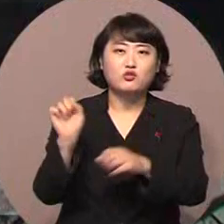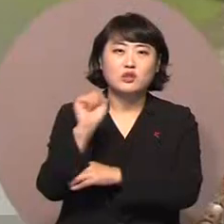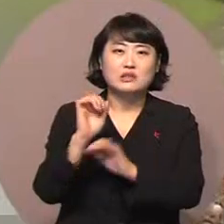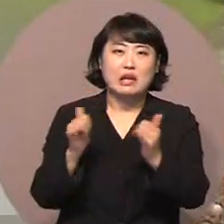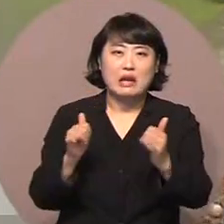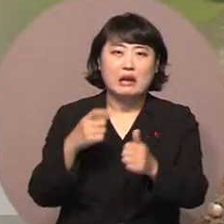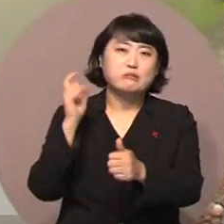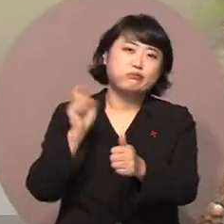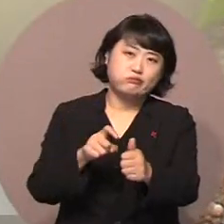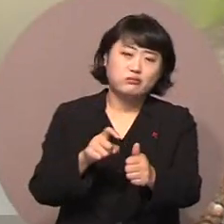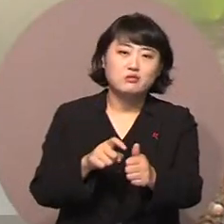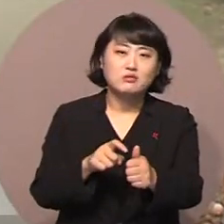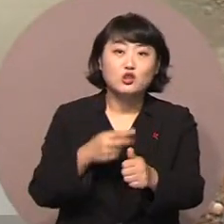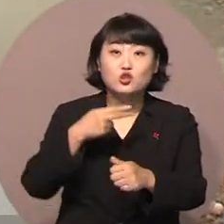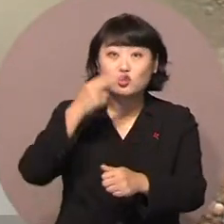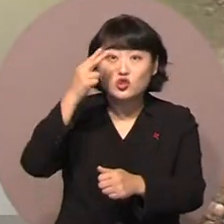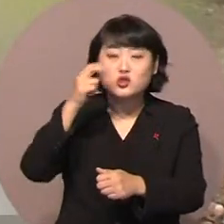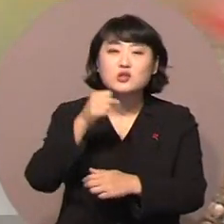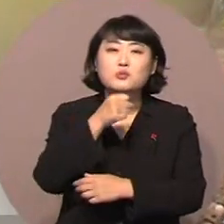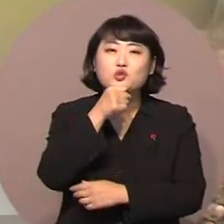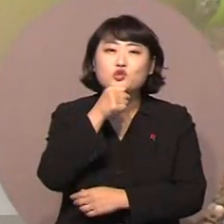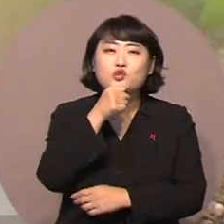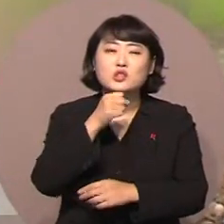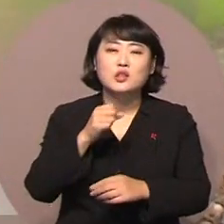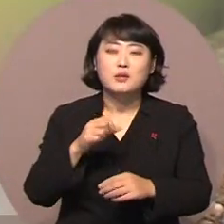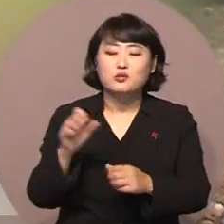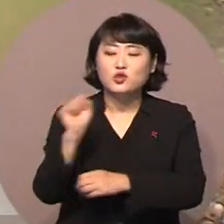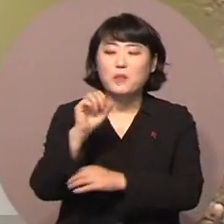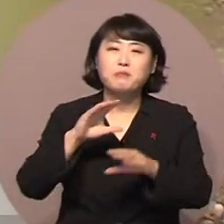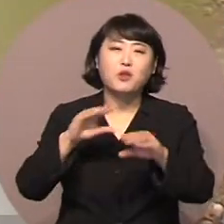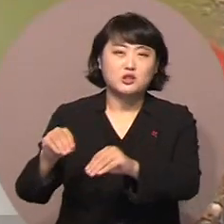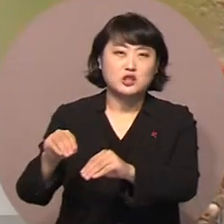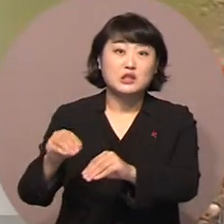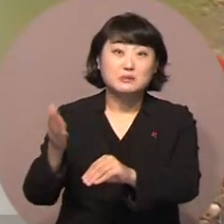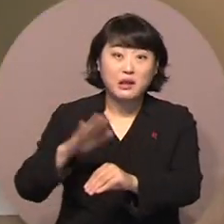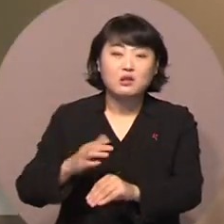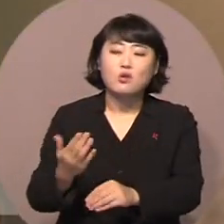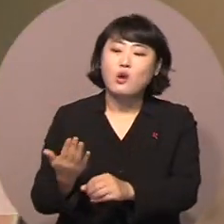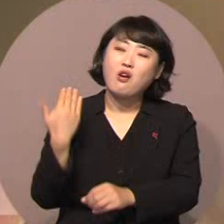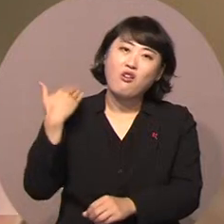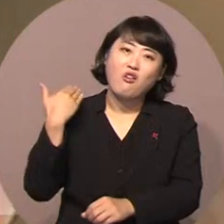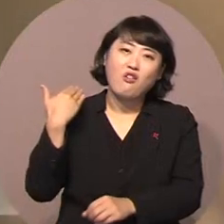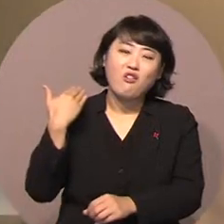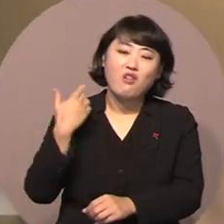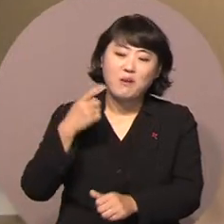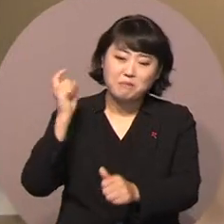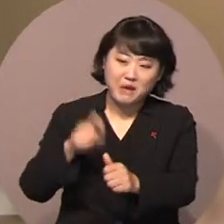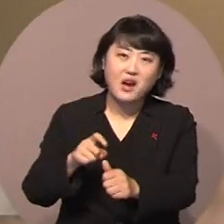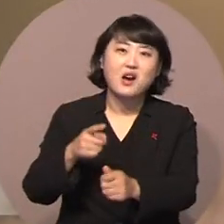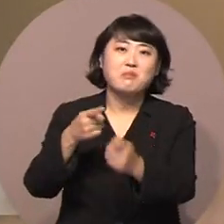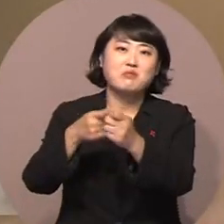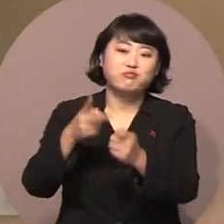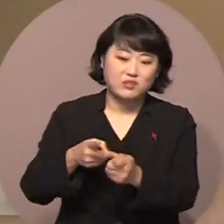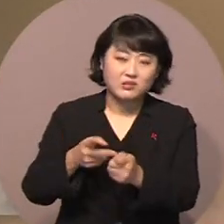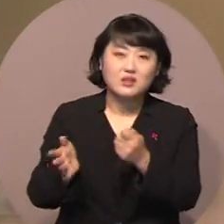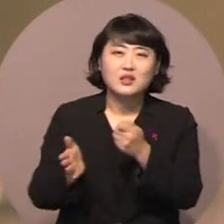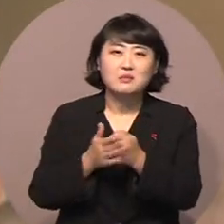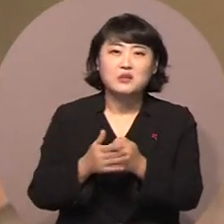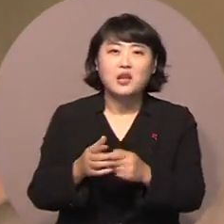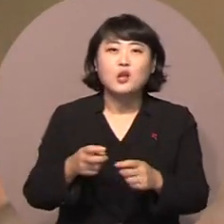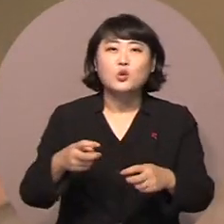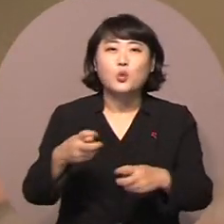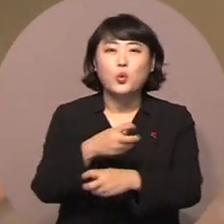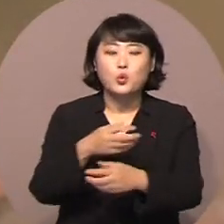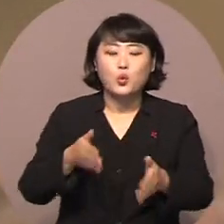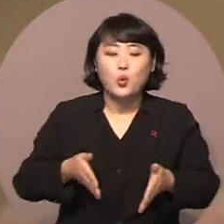단속에 걸립니다. 혈중 알코올 농도는 면허 정지 수준이지만 과거 적발 사례가 있어 도로교통법에 따라 면허 취소